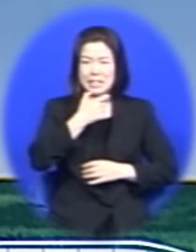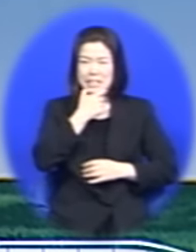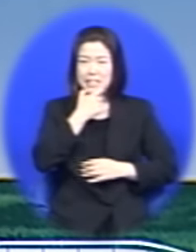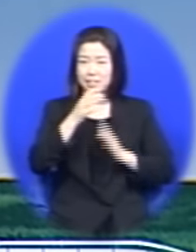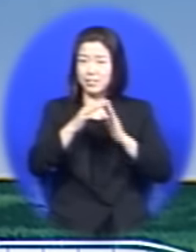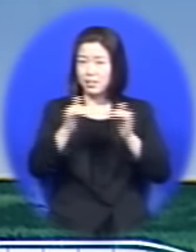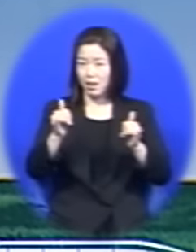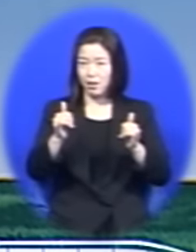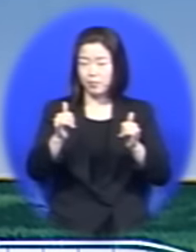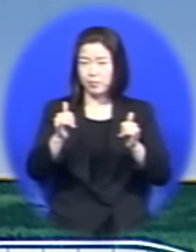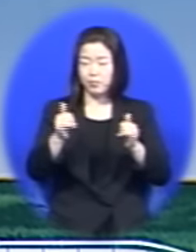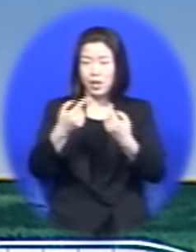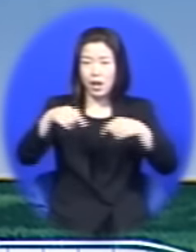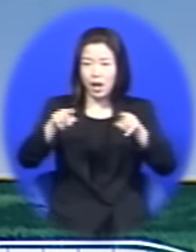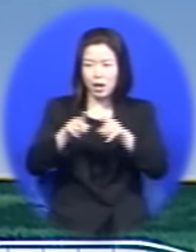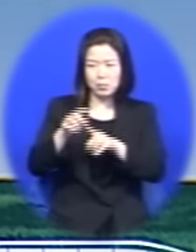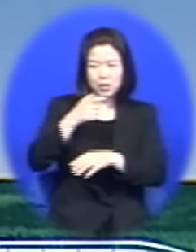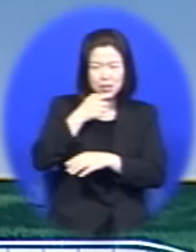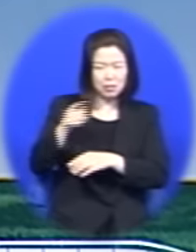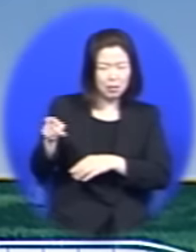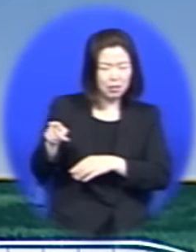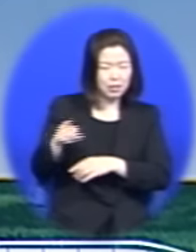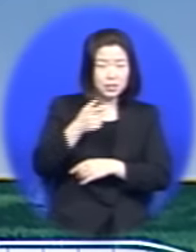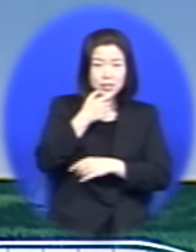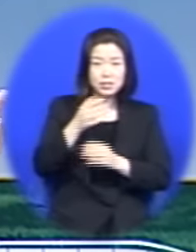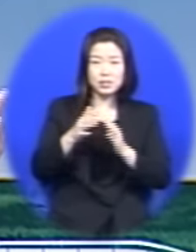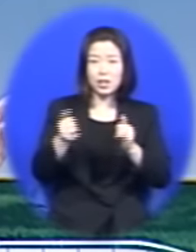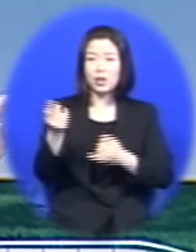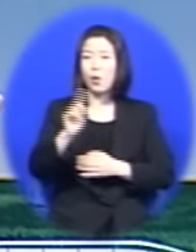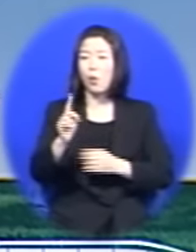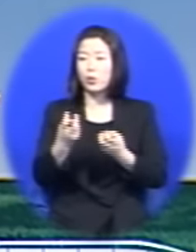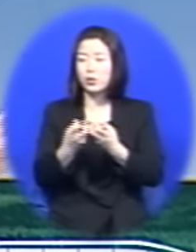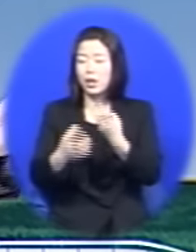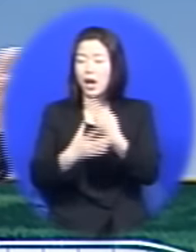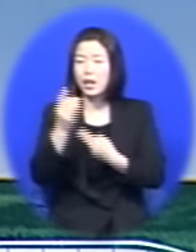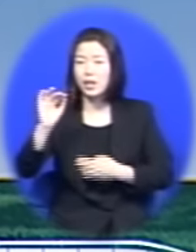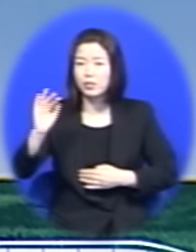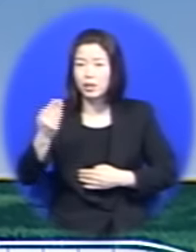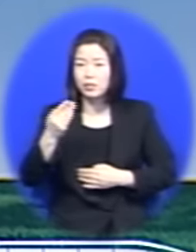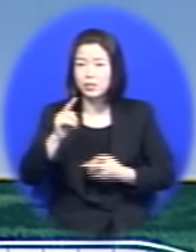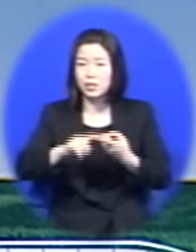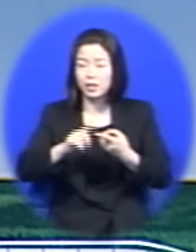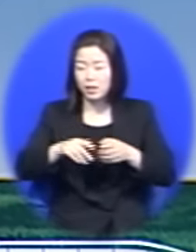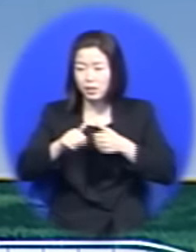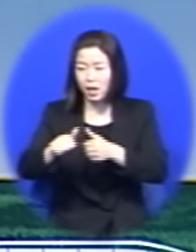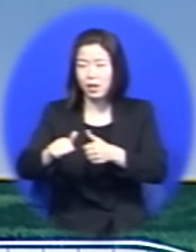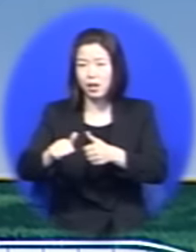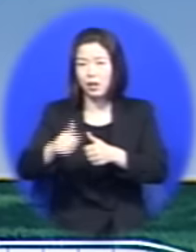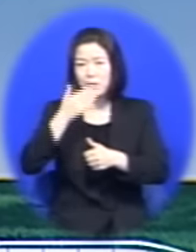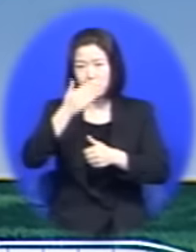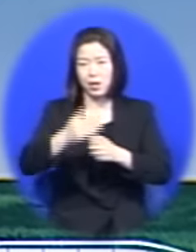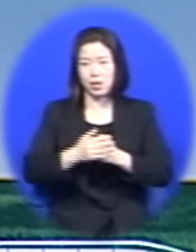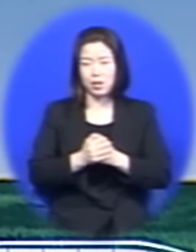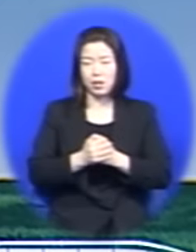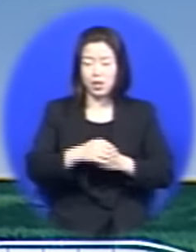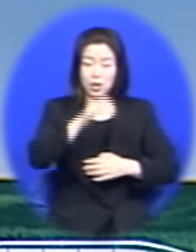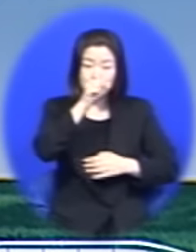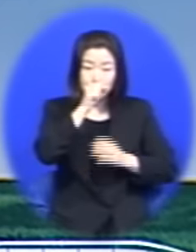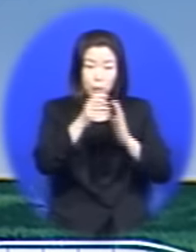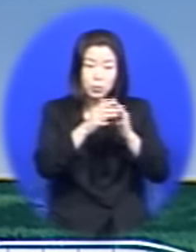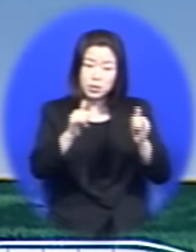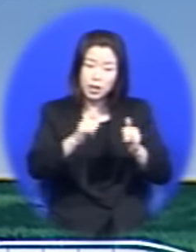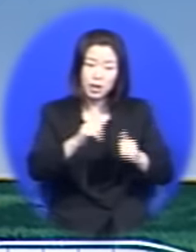사람, 함께하기 싫은 사람과 어떻게 하나가 되느냐에 달려있는 거예요. 좋은